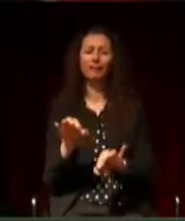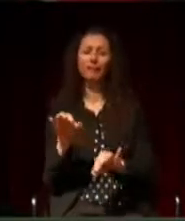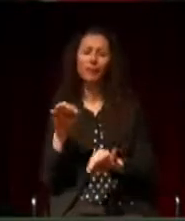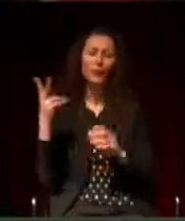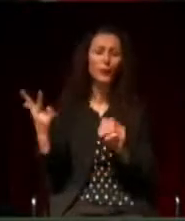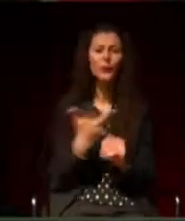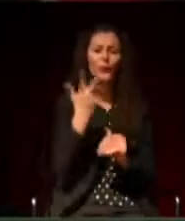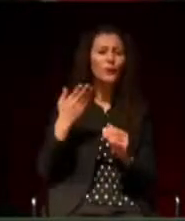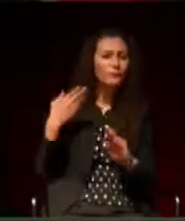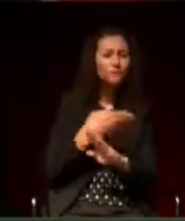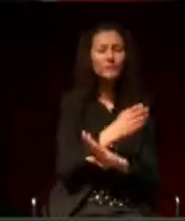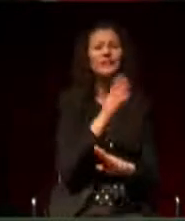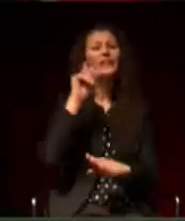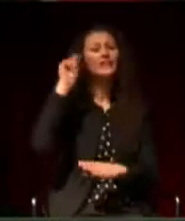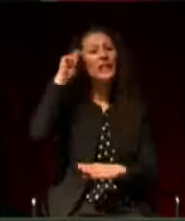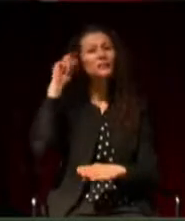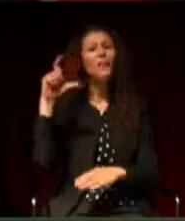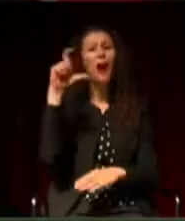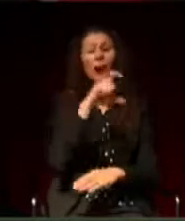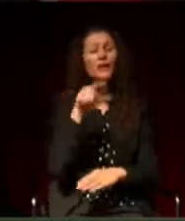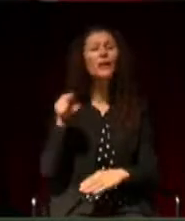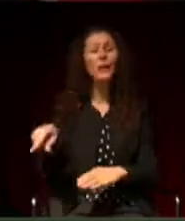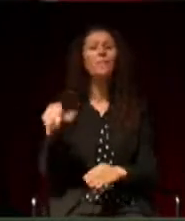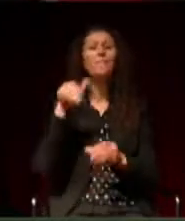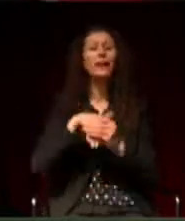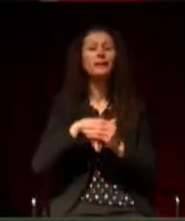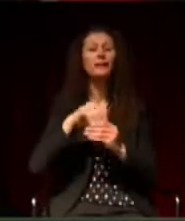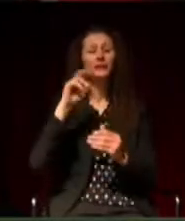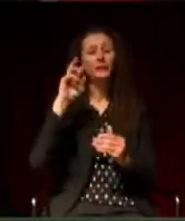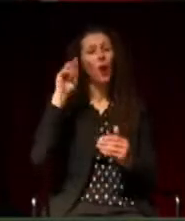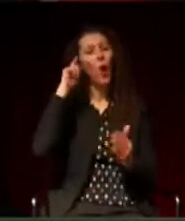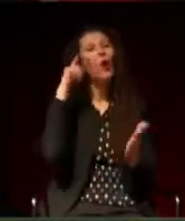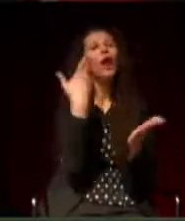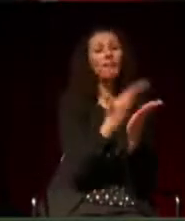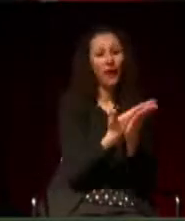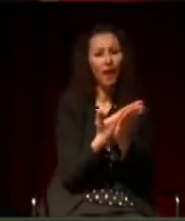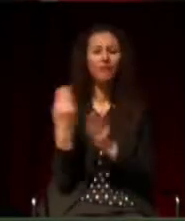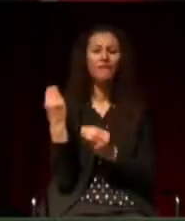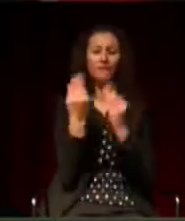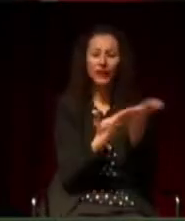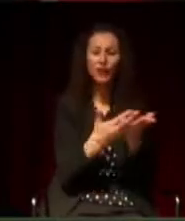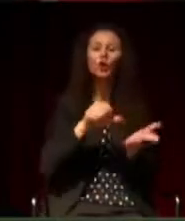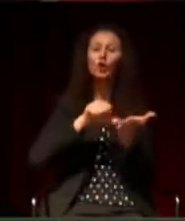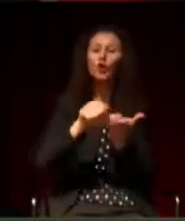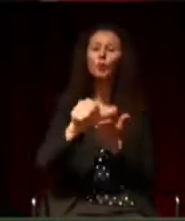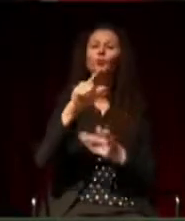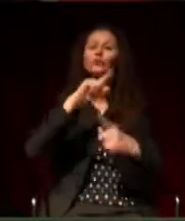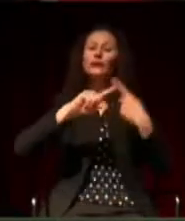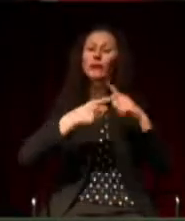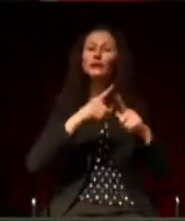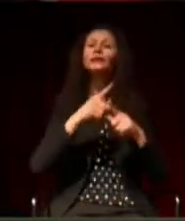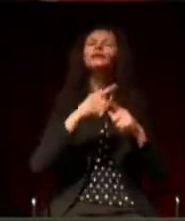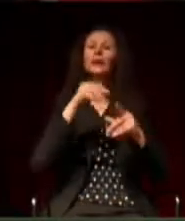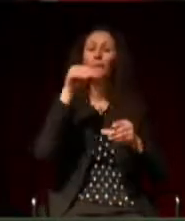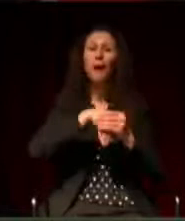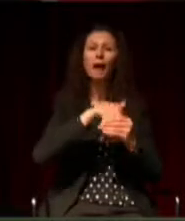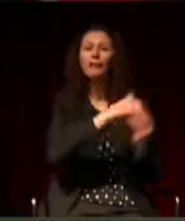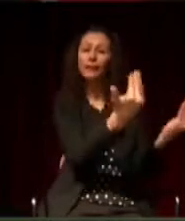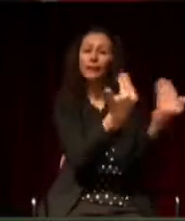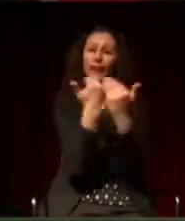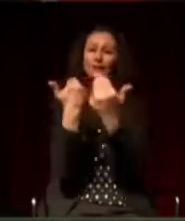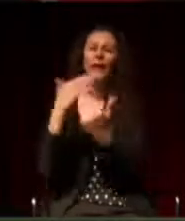ve Kasım ayındaki mecliste bu önergeyi sundunuz. Ve tüm siyasi partilerin de desteğini